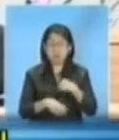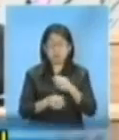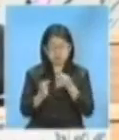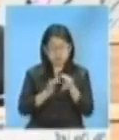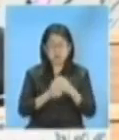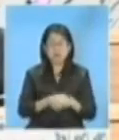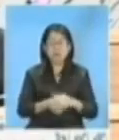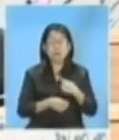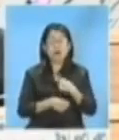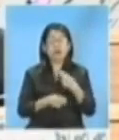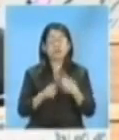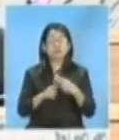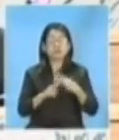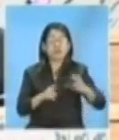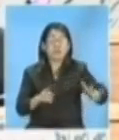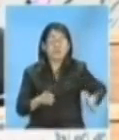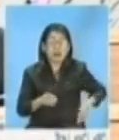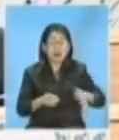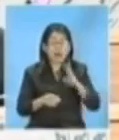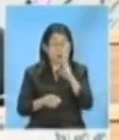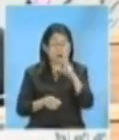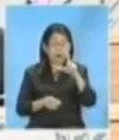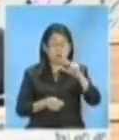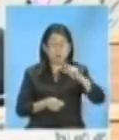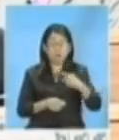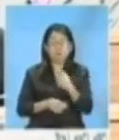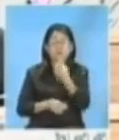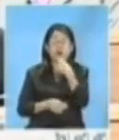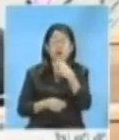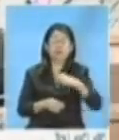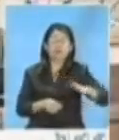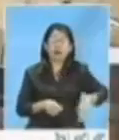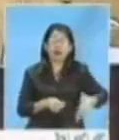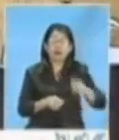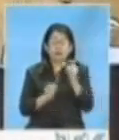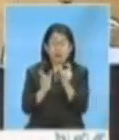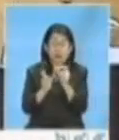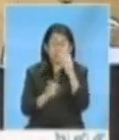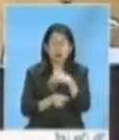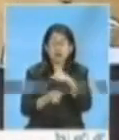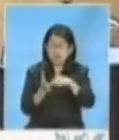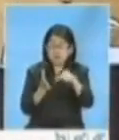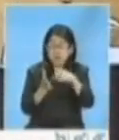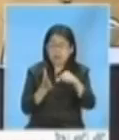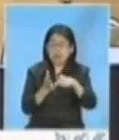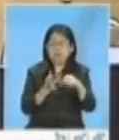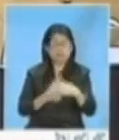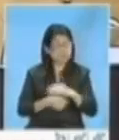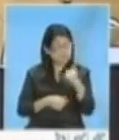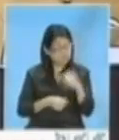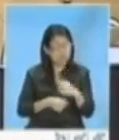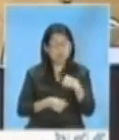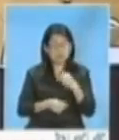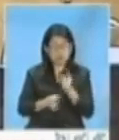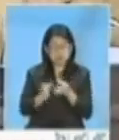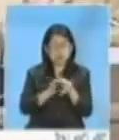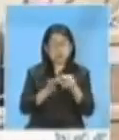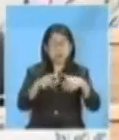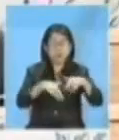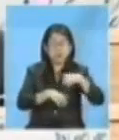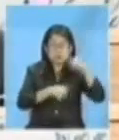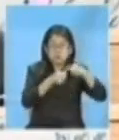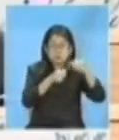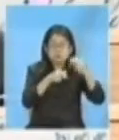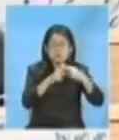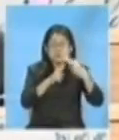เรียกผมว่าคุณหมอวรงค์แต่ท่านประธานเชื่อไหมครับว่าถึง ผมขอให้เขาถอนแล้วนะฮะ ไม่นะครับแต่ผมก็ต้องชี้แจงฮะเพราะไม่งั้นเดี๋ยวประชาชนจะจำประโย